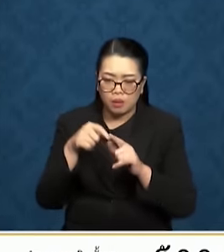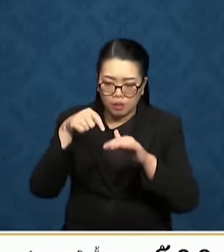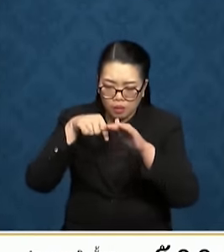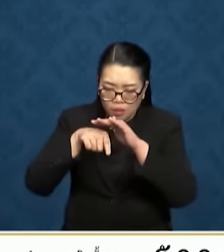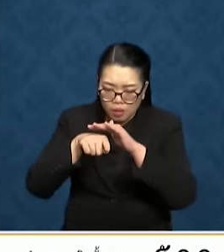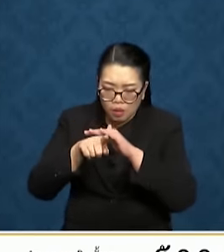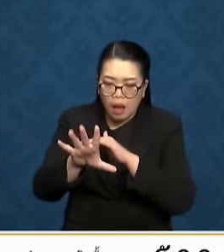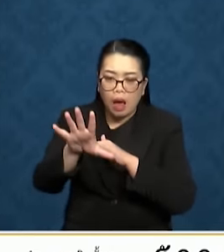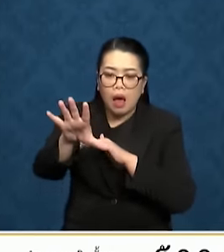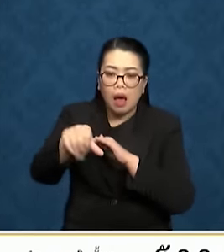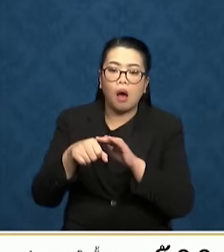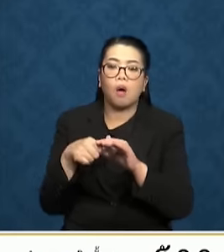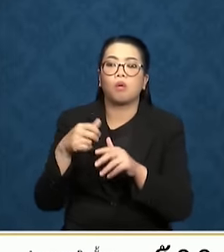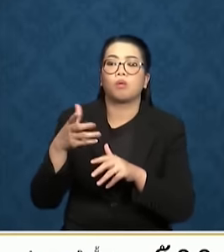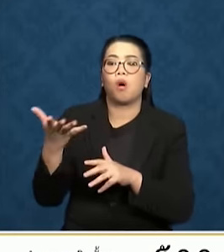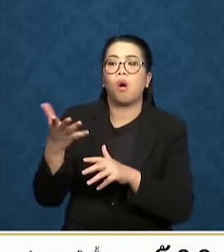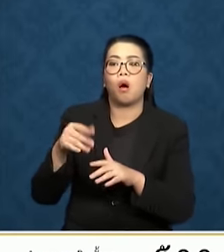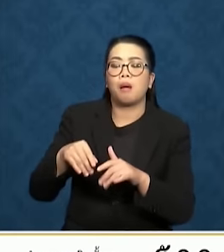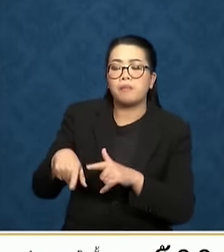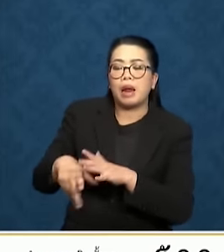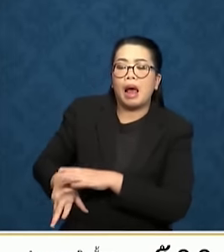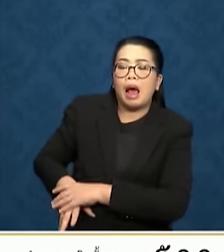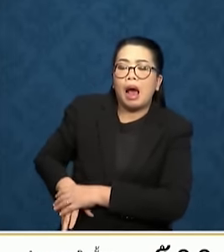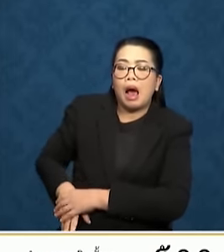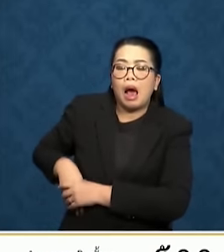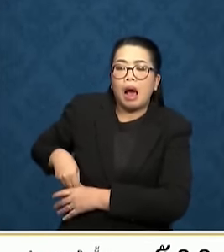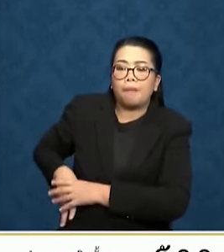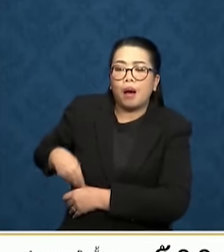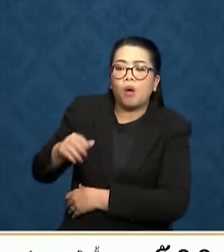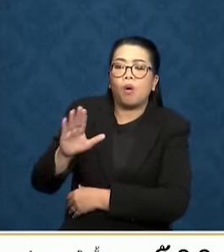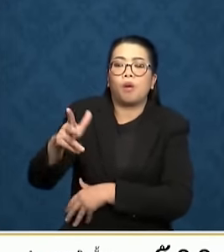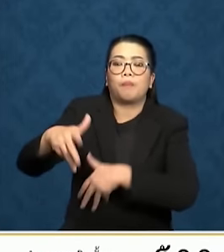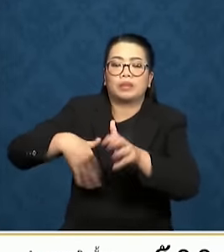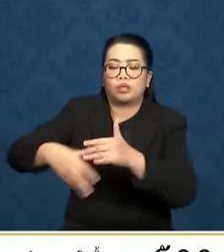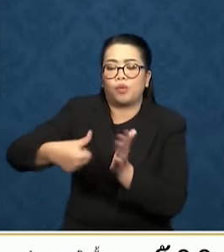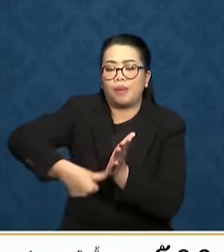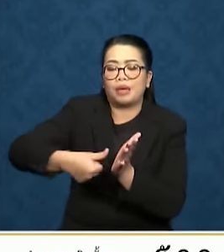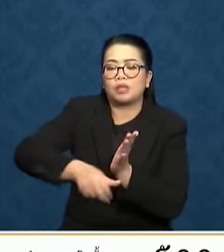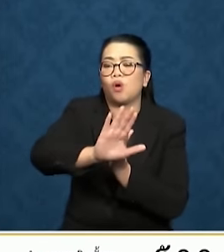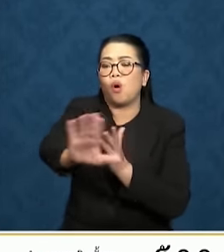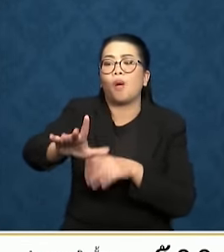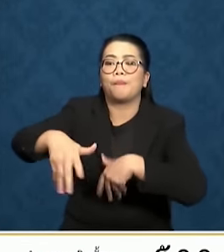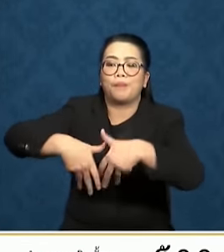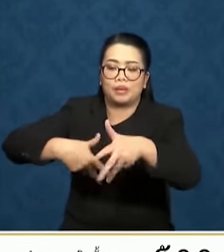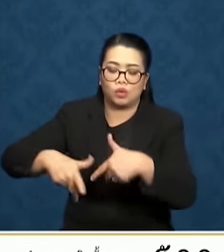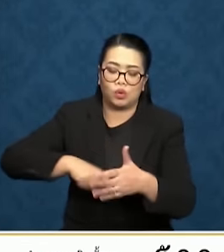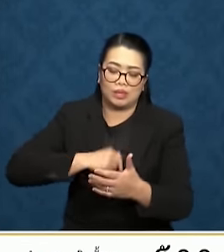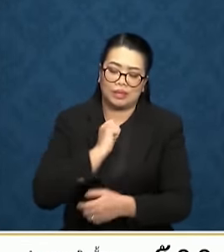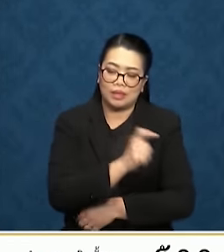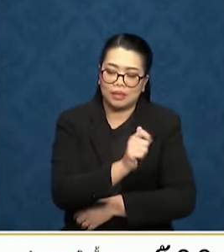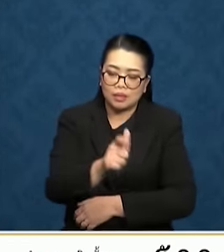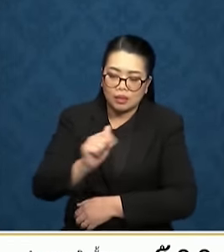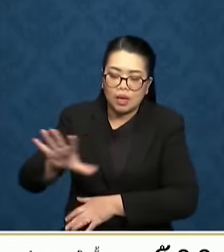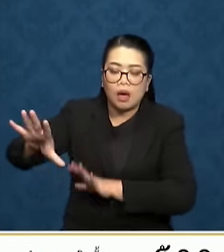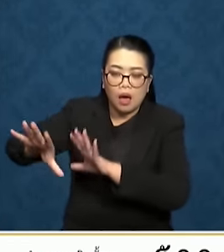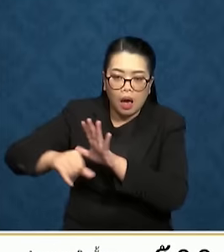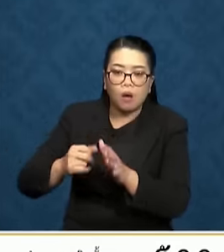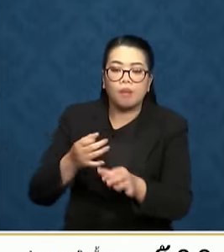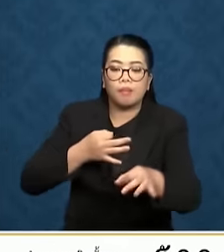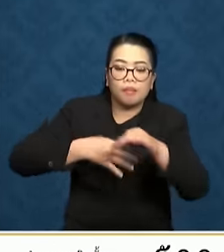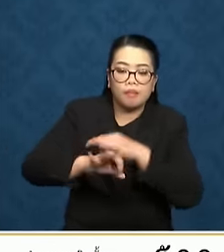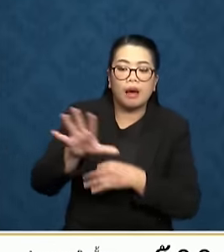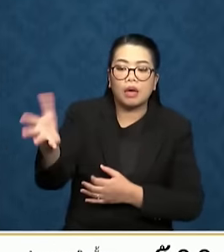กระเป๋าของประชาชนในอนาคตเอามาใช้ตอนนี้ซึ่งตรงนี้เนี่ยมันก็ทำให้สัดส่วนภาระดอกเบี้ยของหนี้